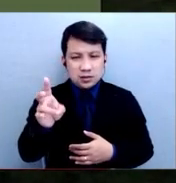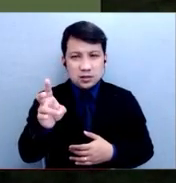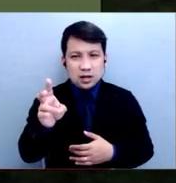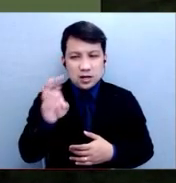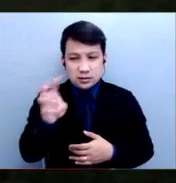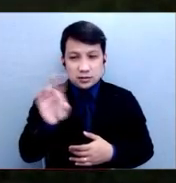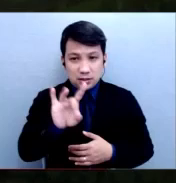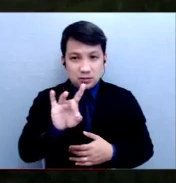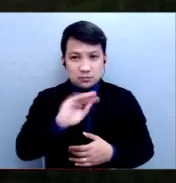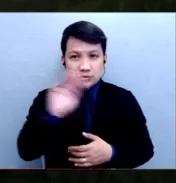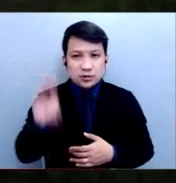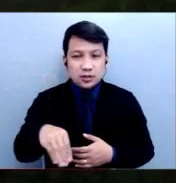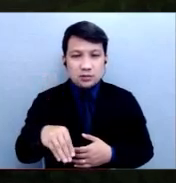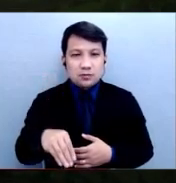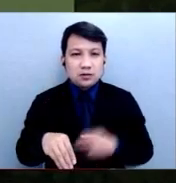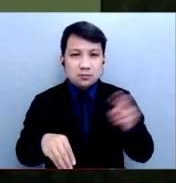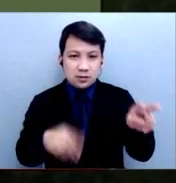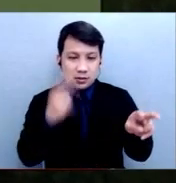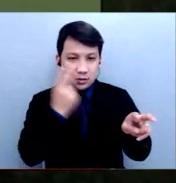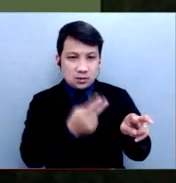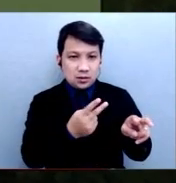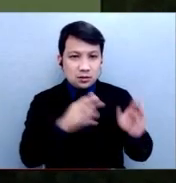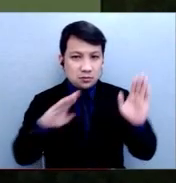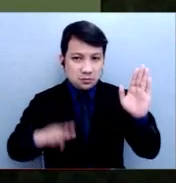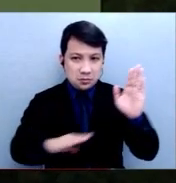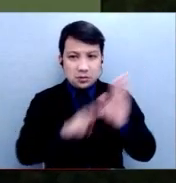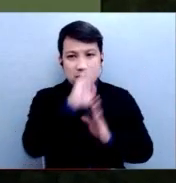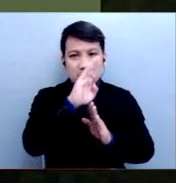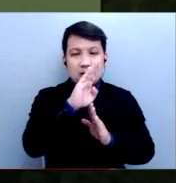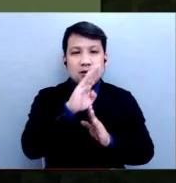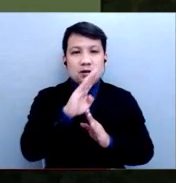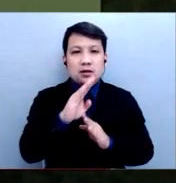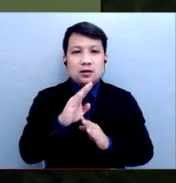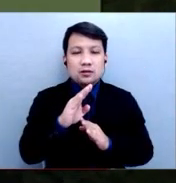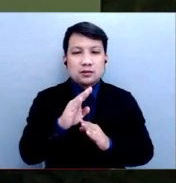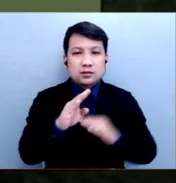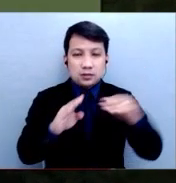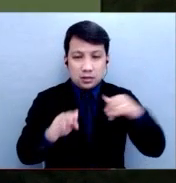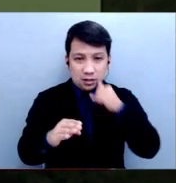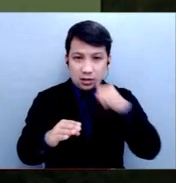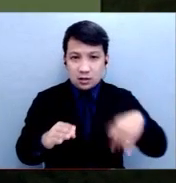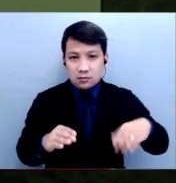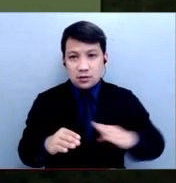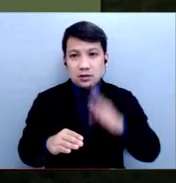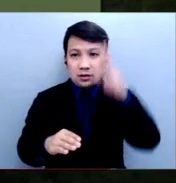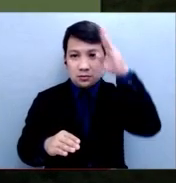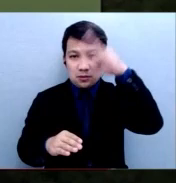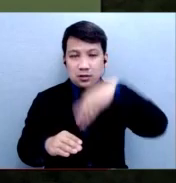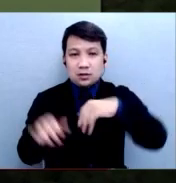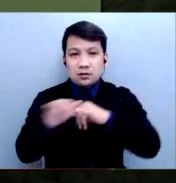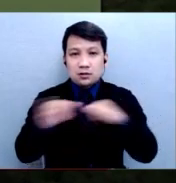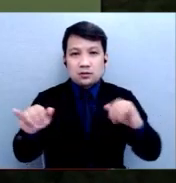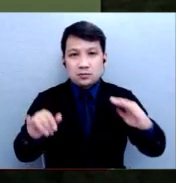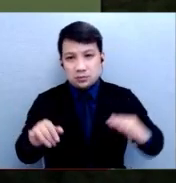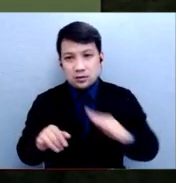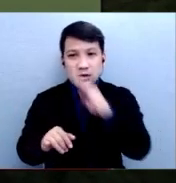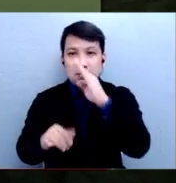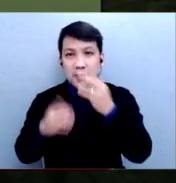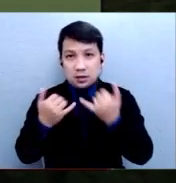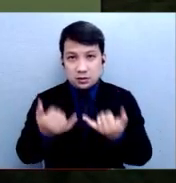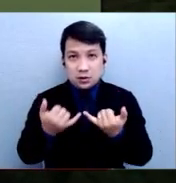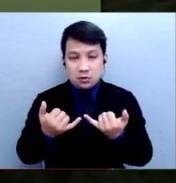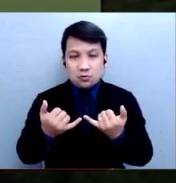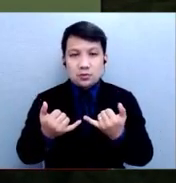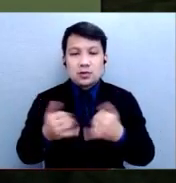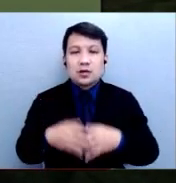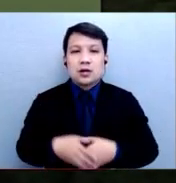88% or 68%. Kung titignan din natin ang peak ng mentions, kagaya rin yan sa Google na mas nag-peak ngayong araw. Kasabay